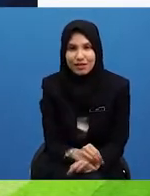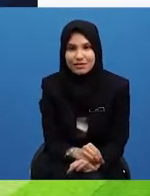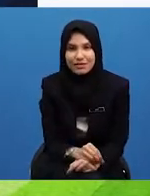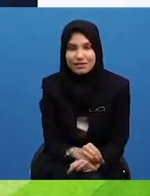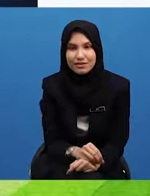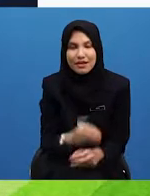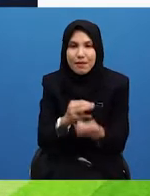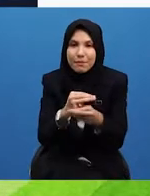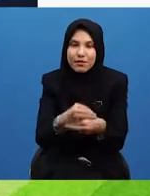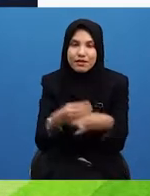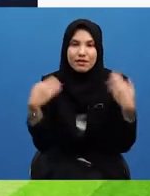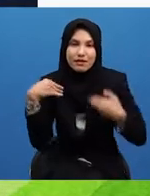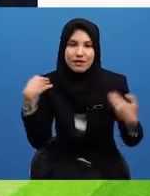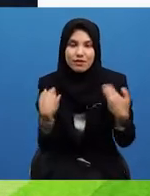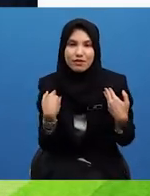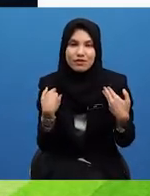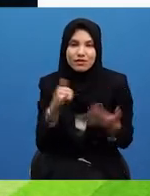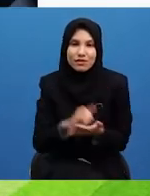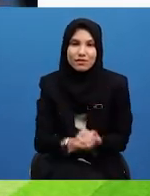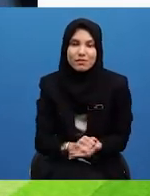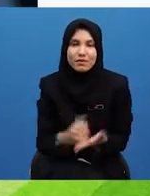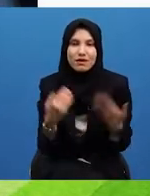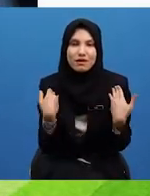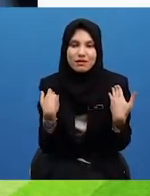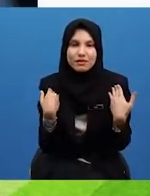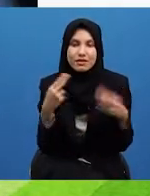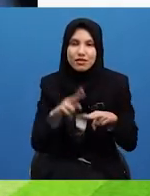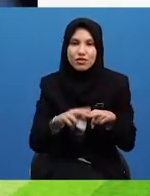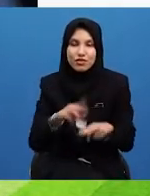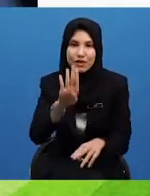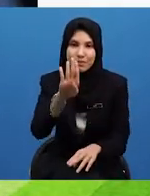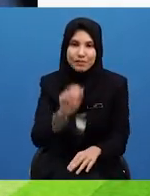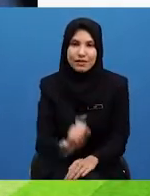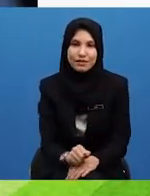model hewan itu berada di kedudukan by